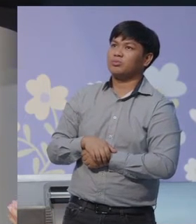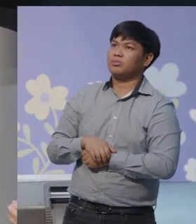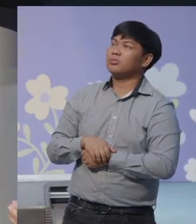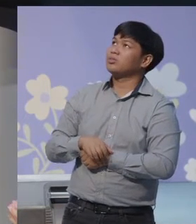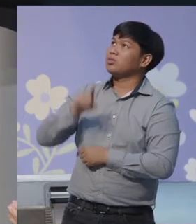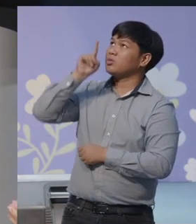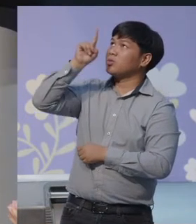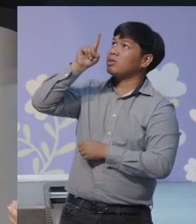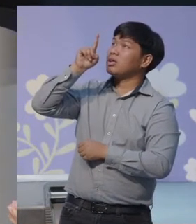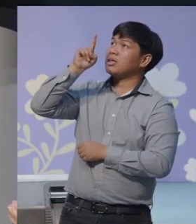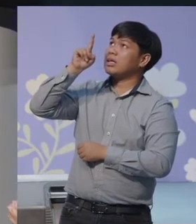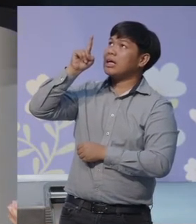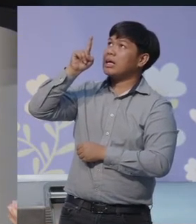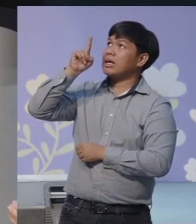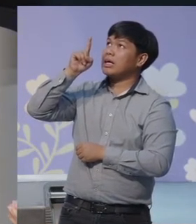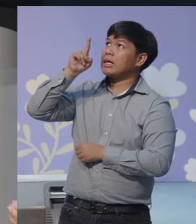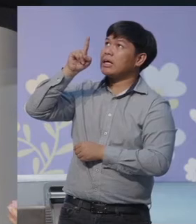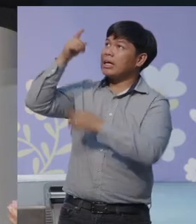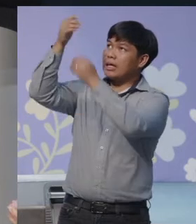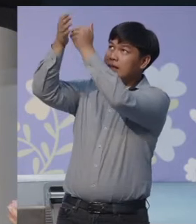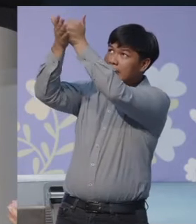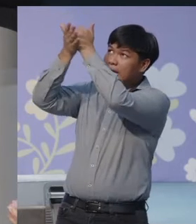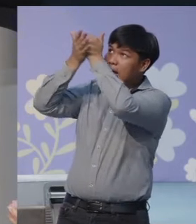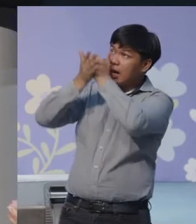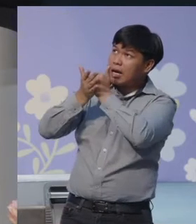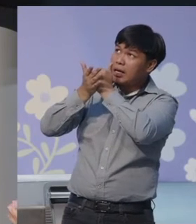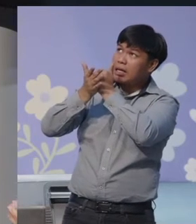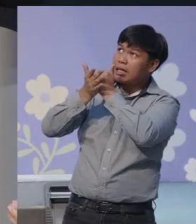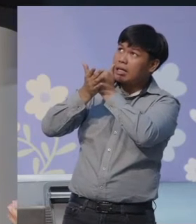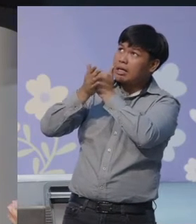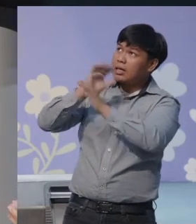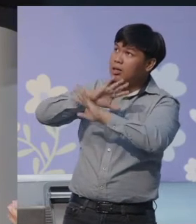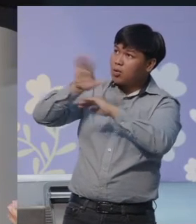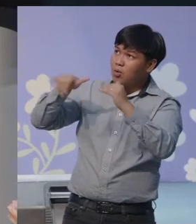ang lumaban at gumapi sa aking mga kasalanan.